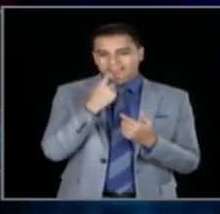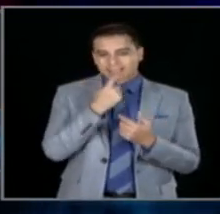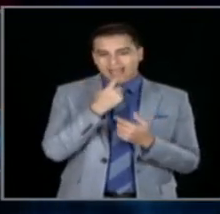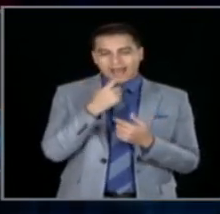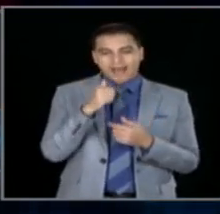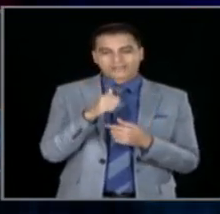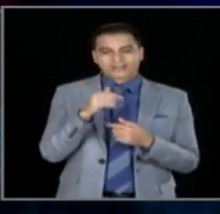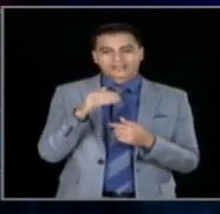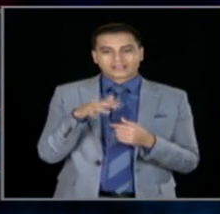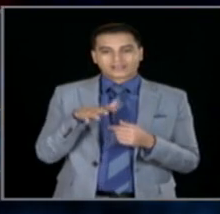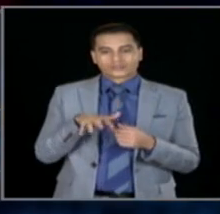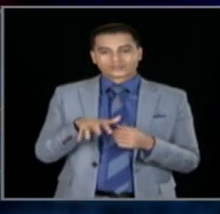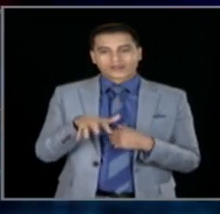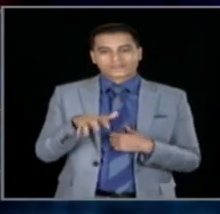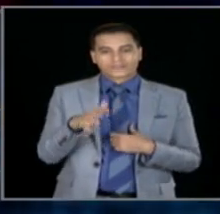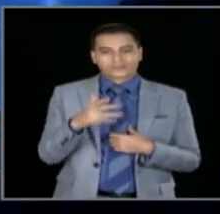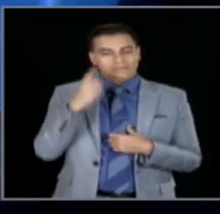تمتلكها السلحفاه